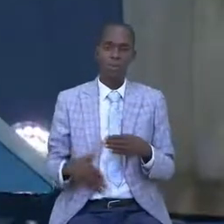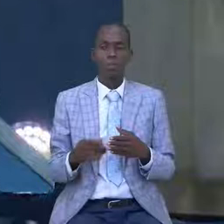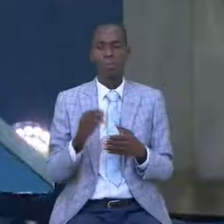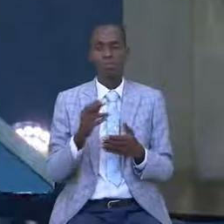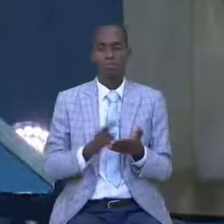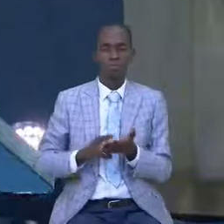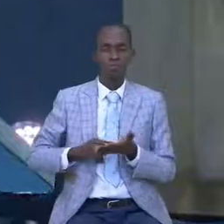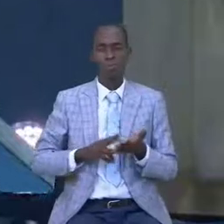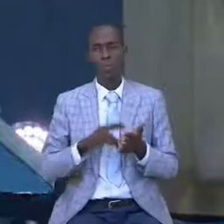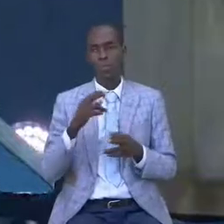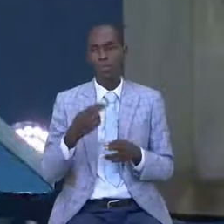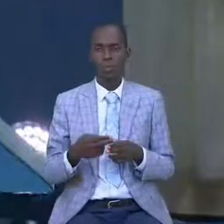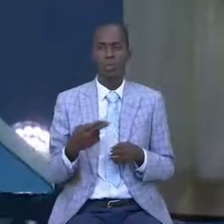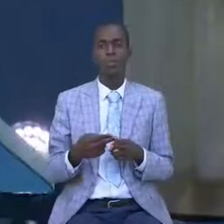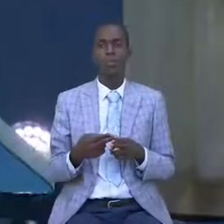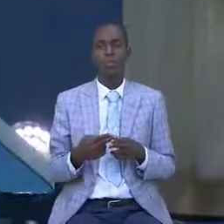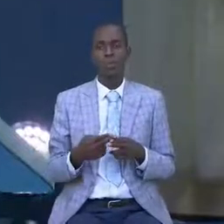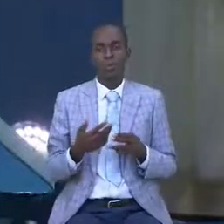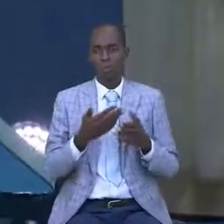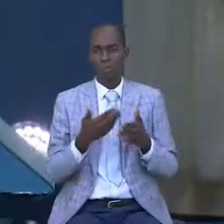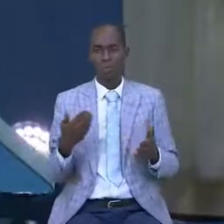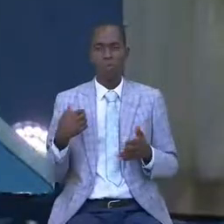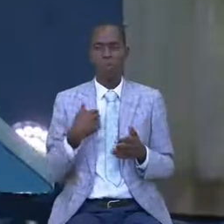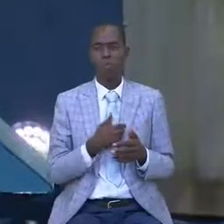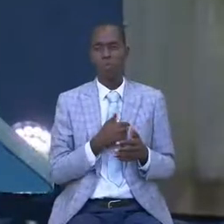Toujours l'heure est à la prière.